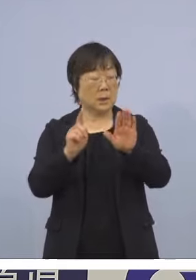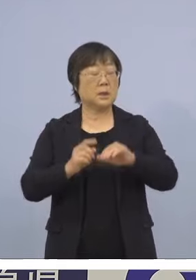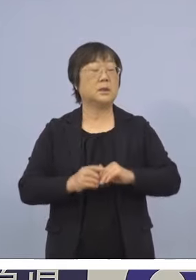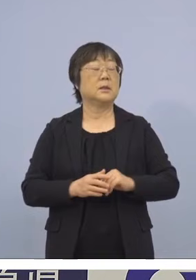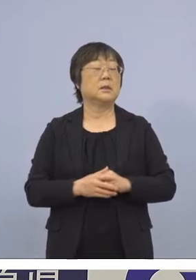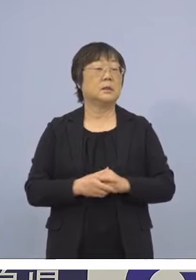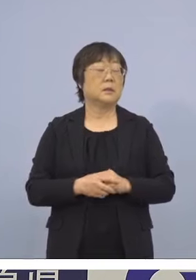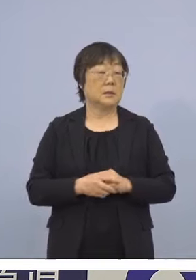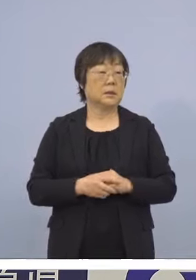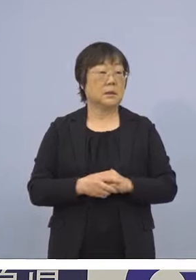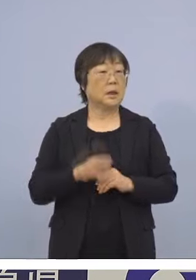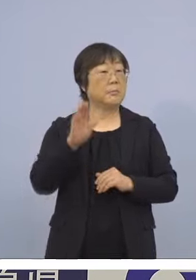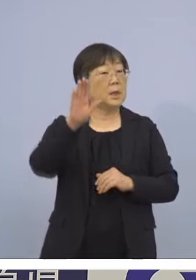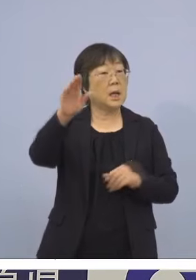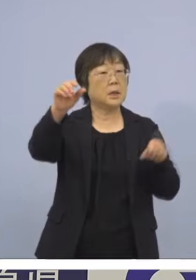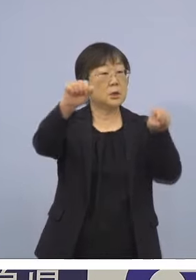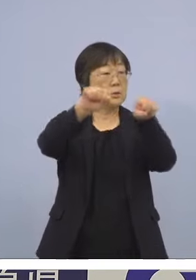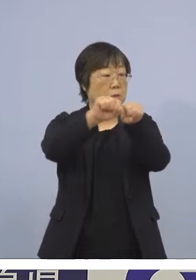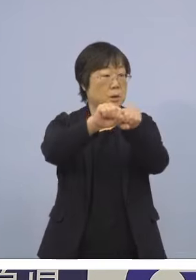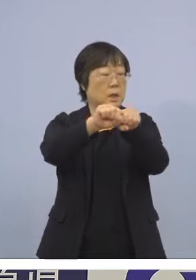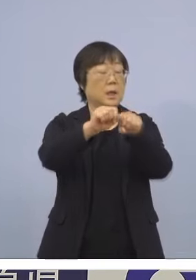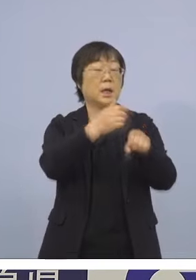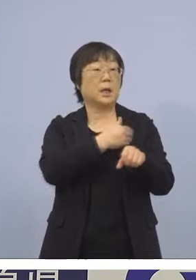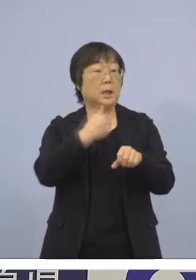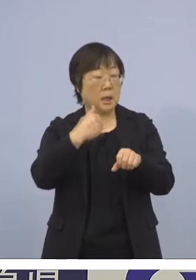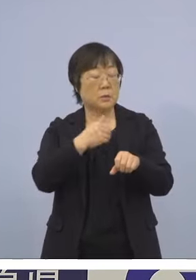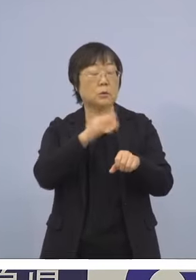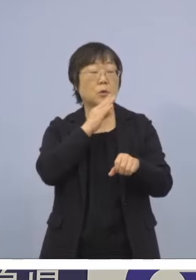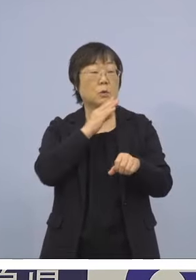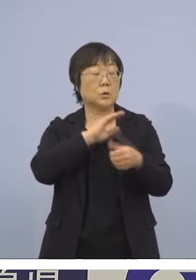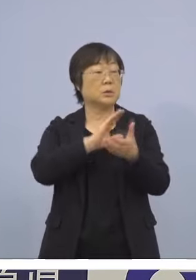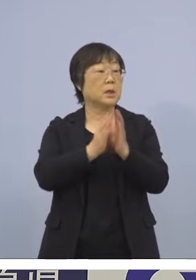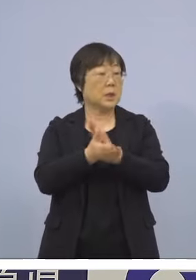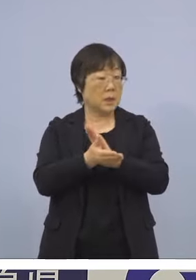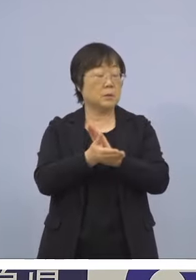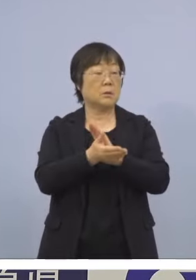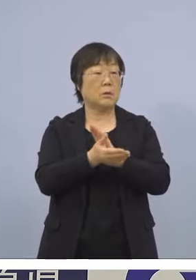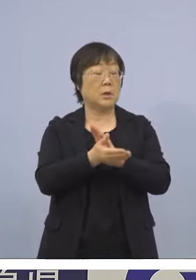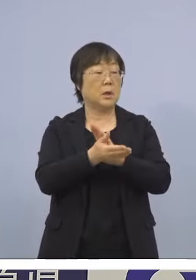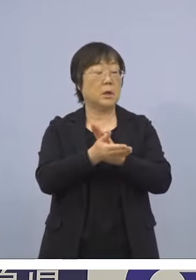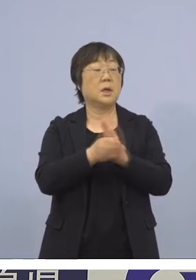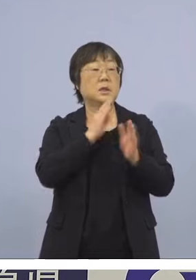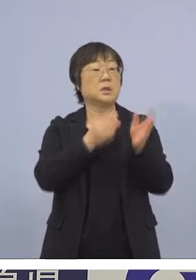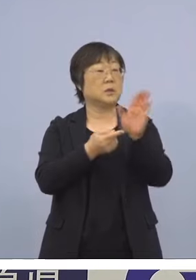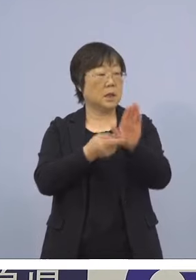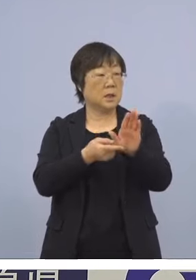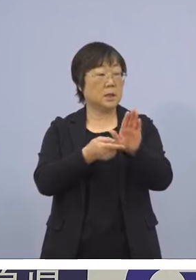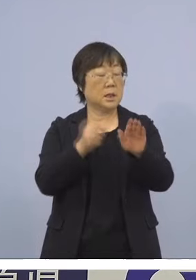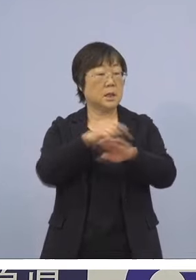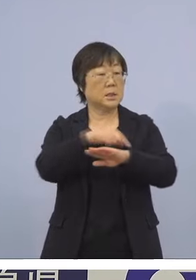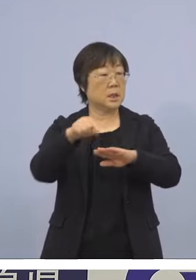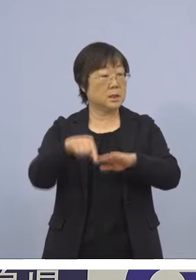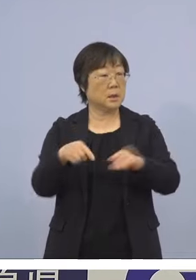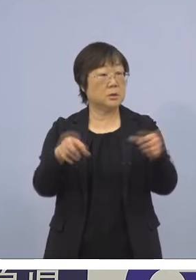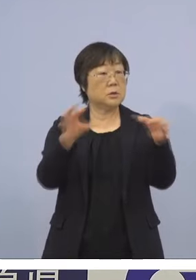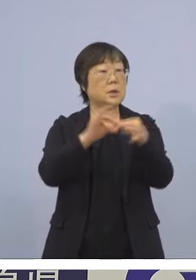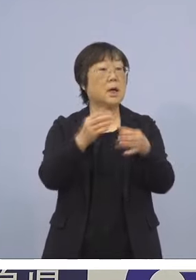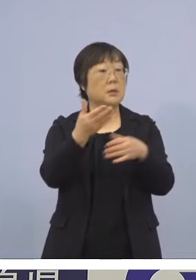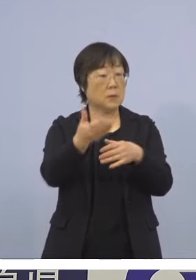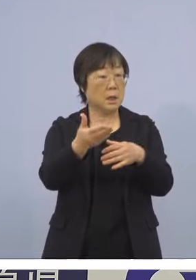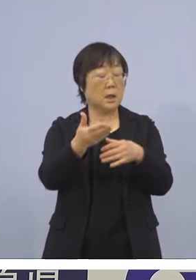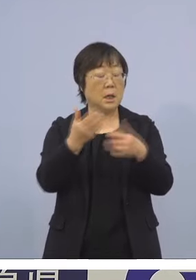通り、それが未来に引き継げる徳島実現の、政策なのかということに常